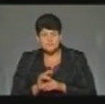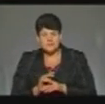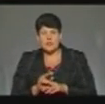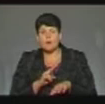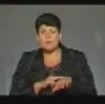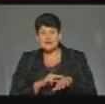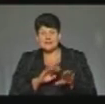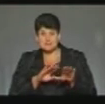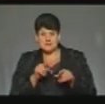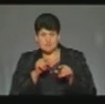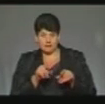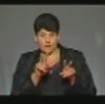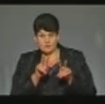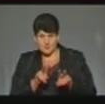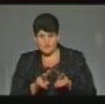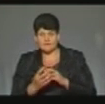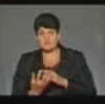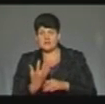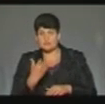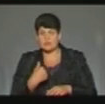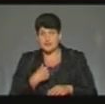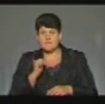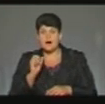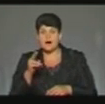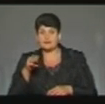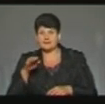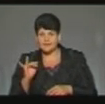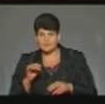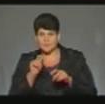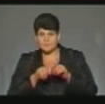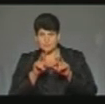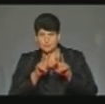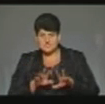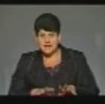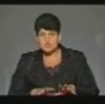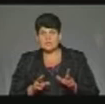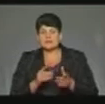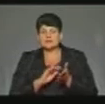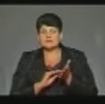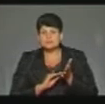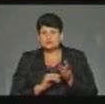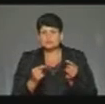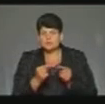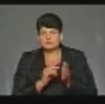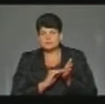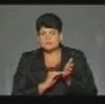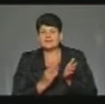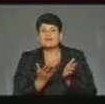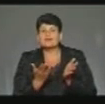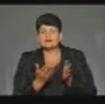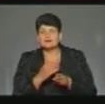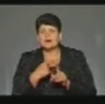поліція після таких обстежень присилає нам акти обстежень, в яких вказується чітко, скажімо, на яких